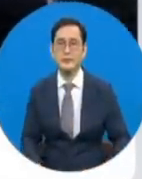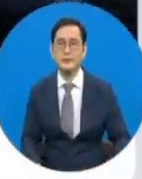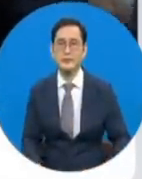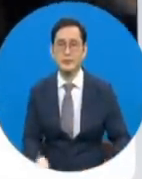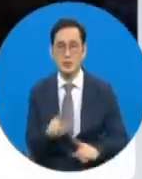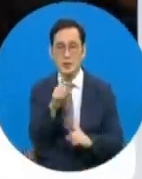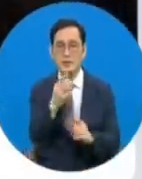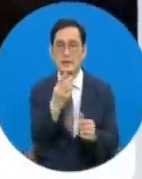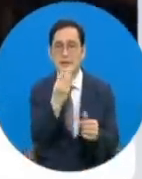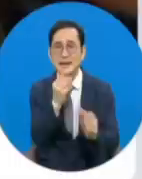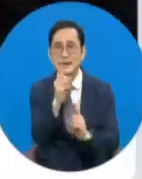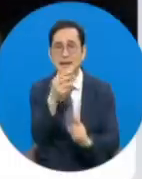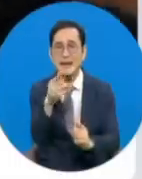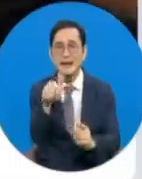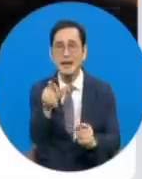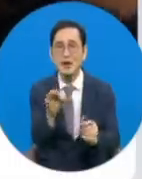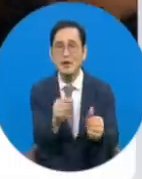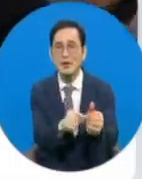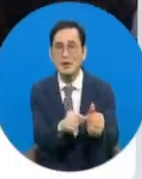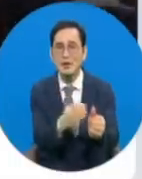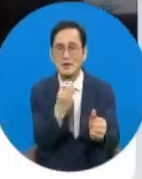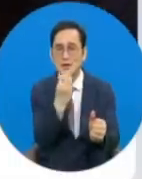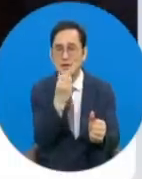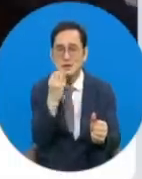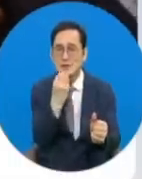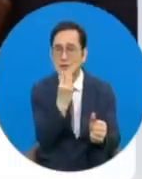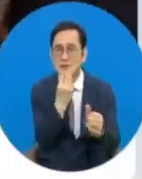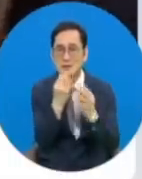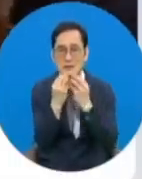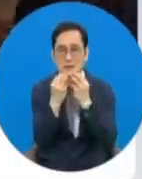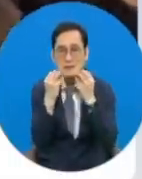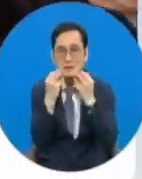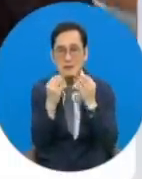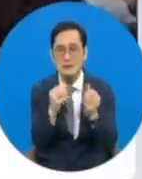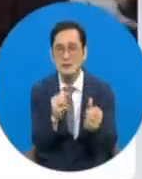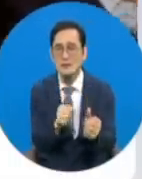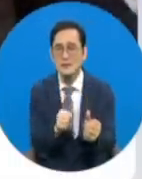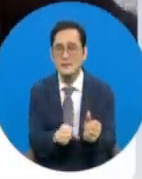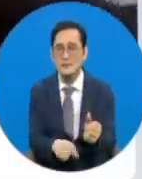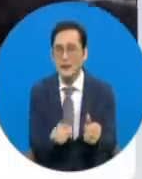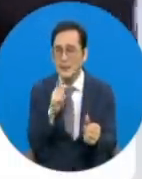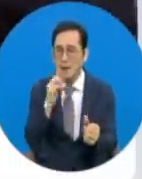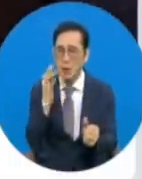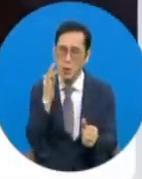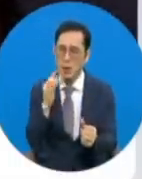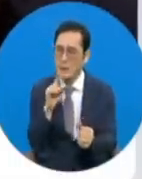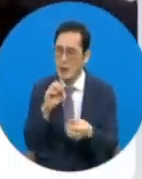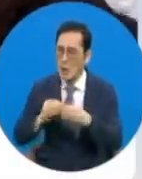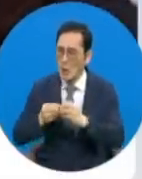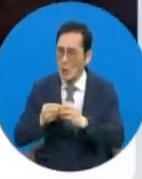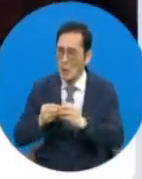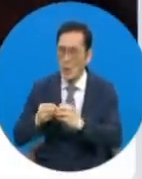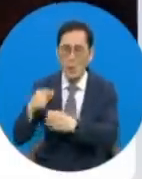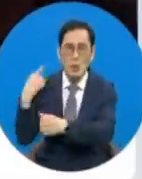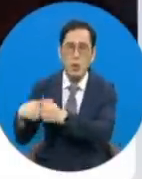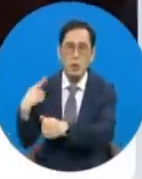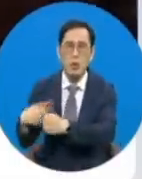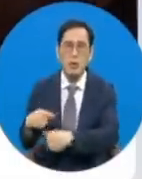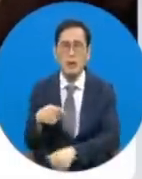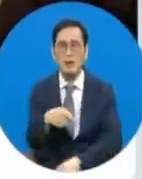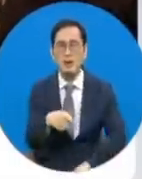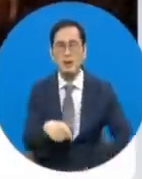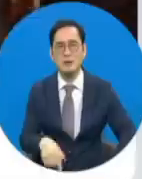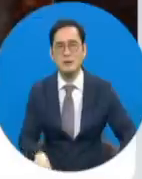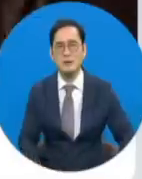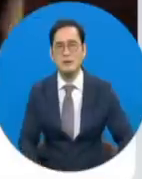얘기들 때문에 대한민국의 역사적 진실이 엉뚱한 방식으로 넘어가고 있는데요. 조금 전에 했던 음모론 얘기 한마디만 꼭 좀 덧붙이고 싶은